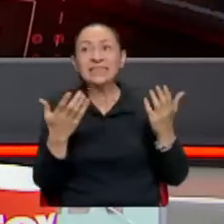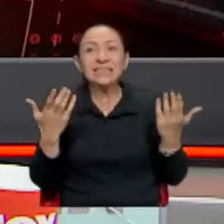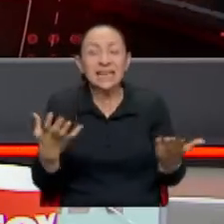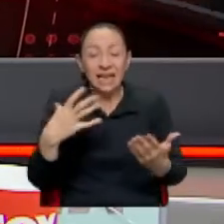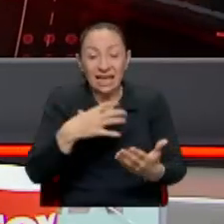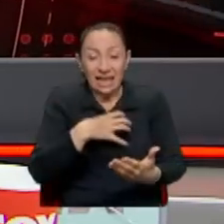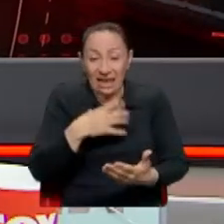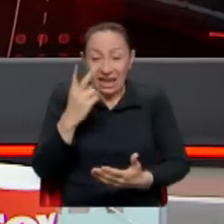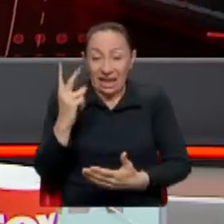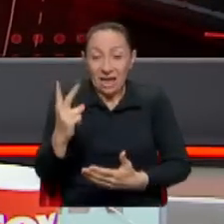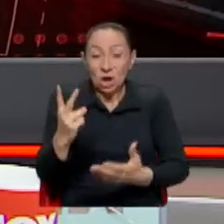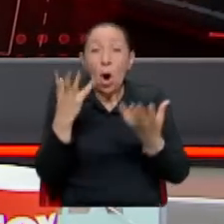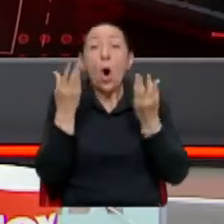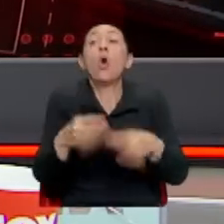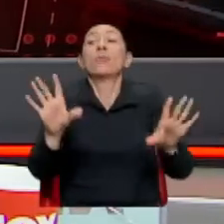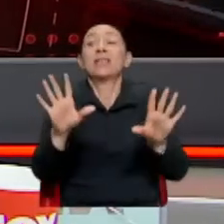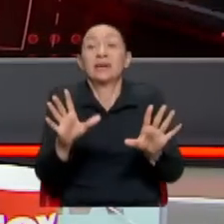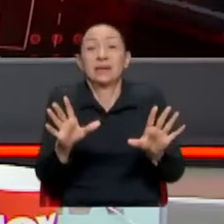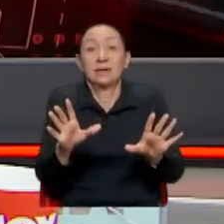zaten kendilerince de olmadı diye